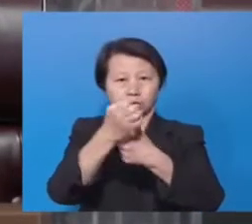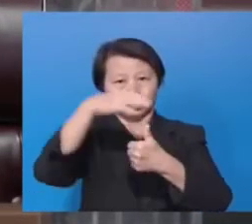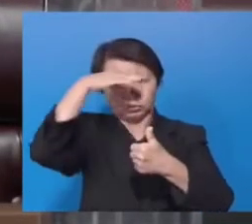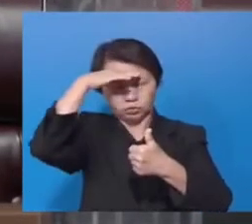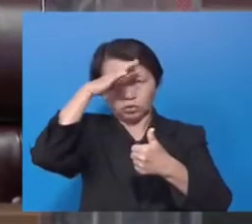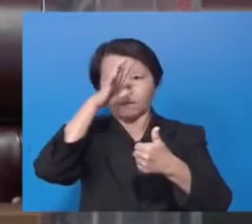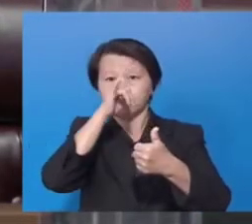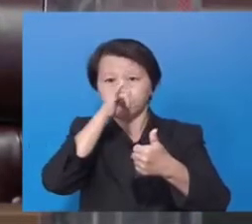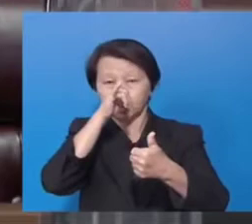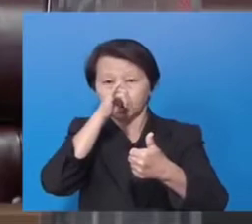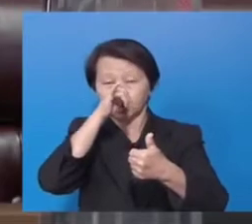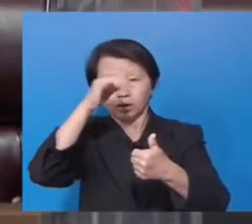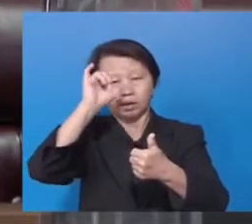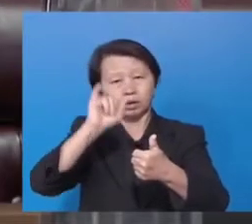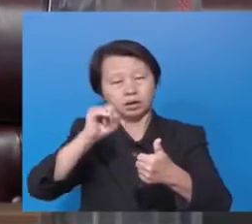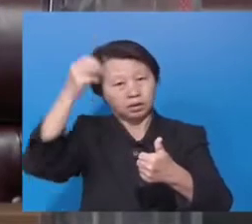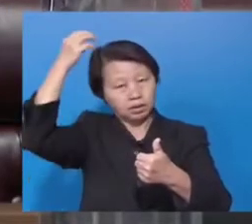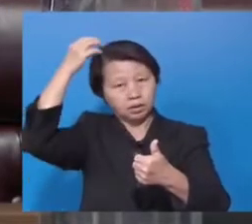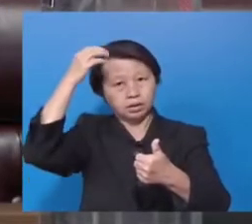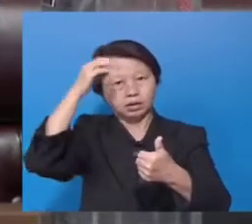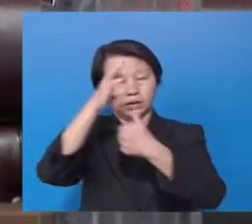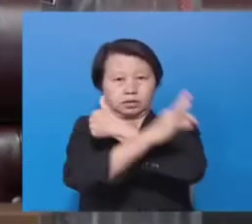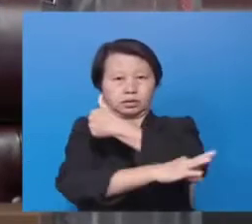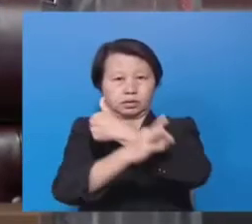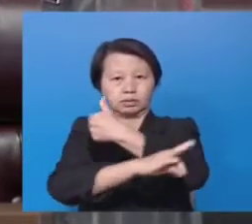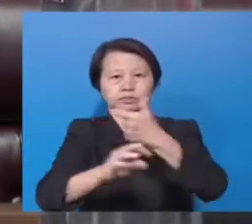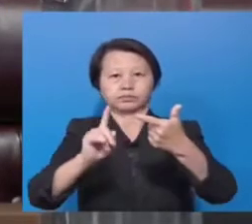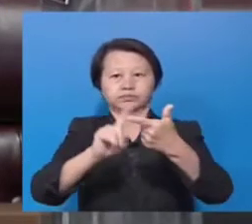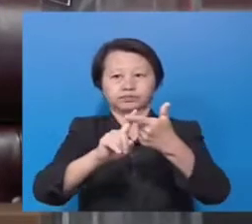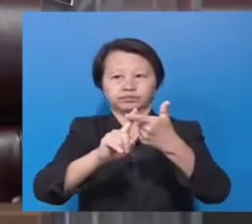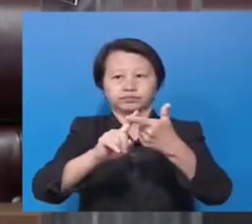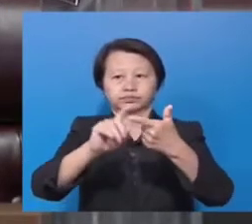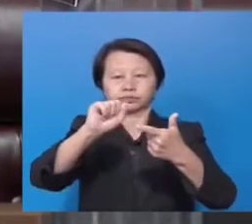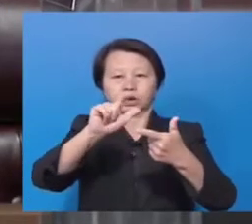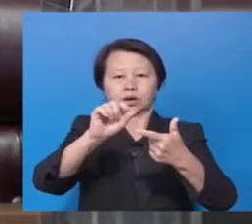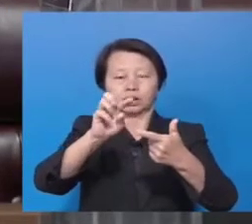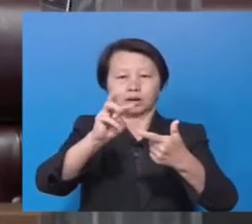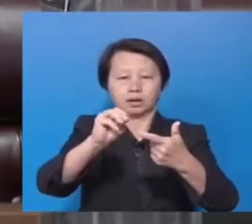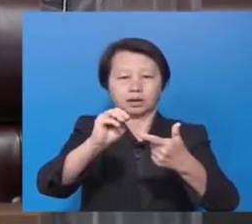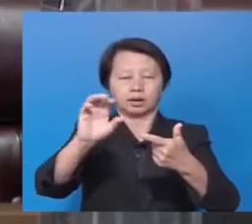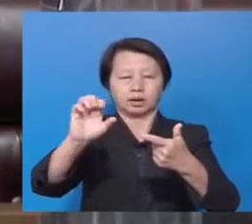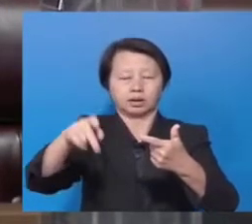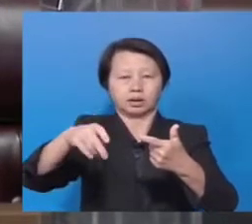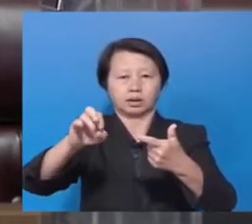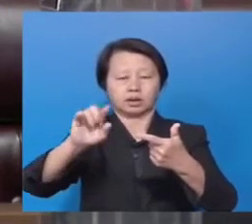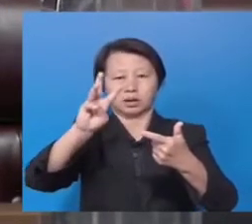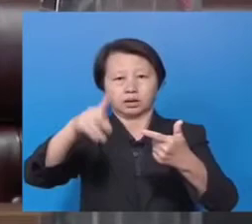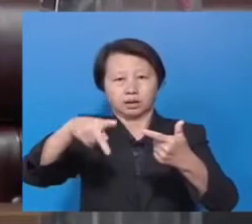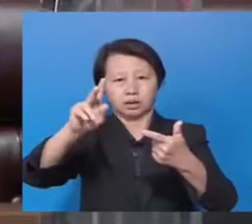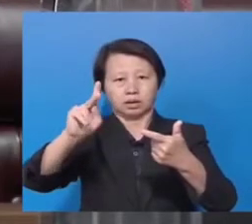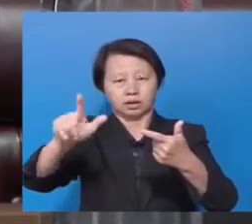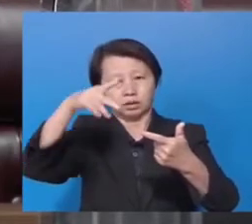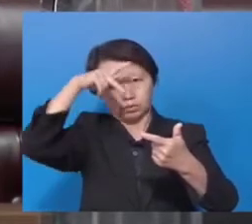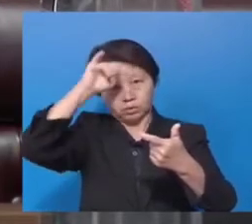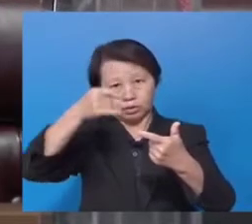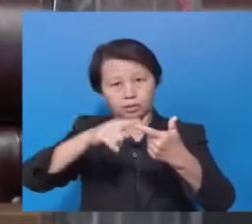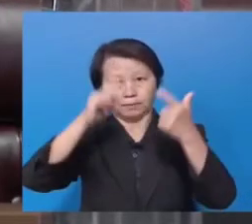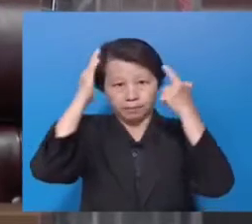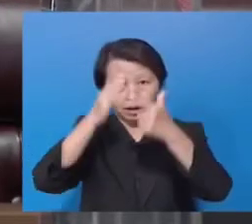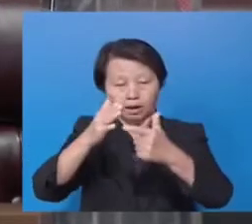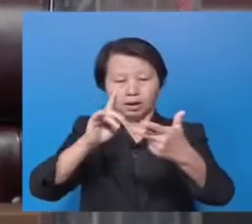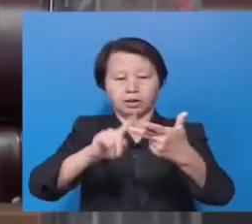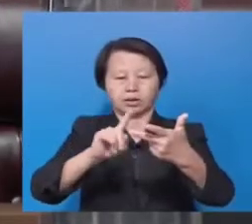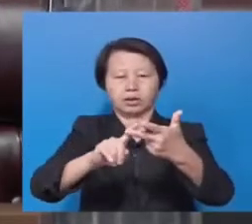Joomla ke di selatan Jawablah Kediri 9 alam flora slim Lahat di wilayah persatuan kelompok Putrajaya